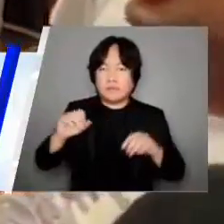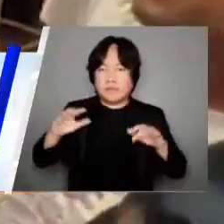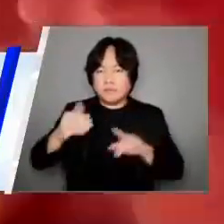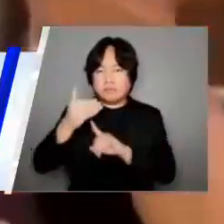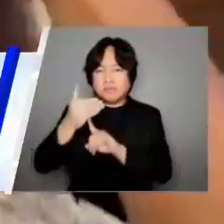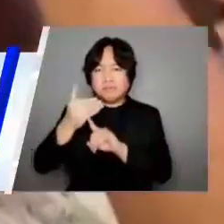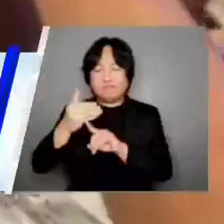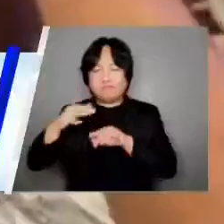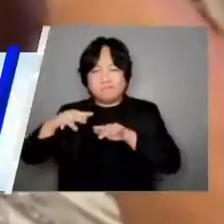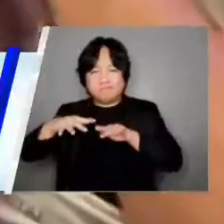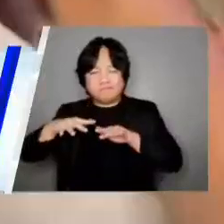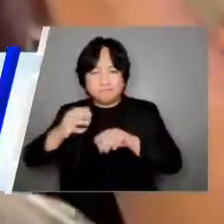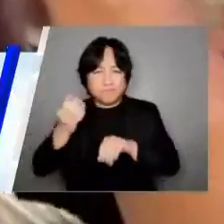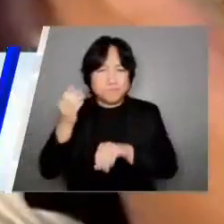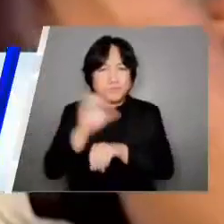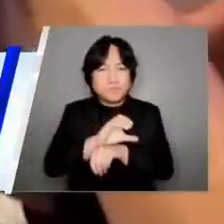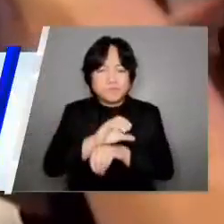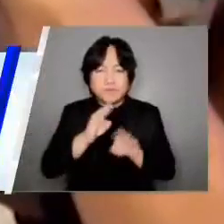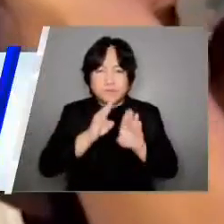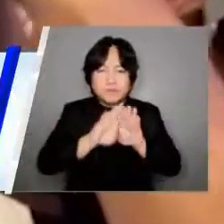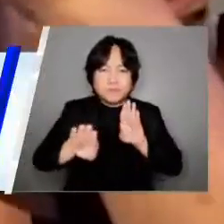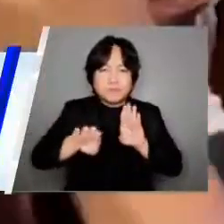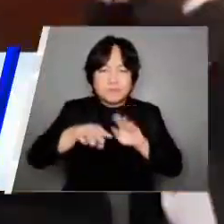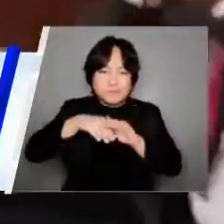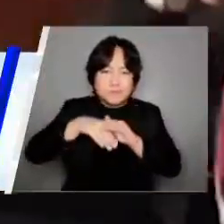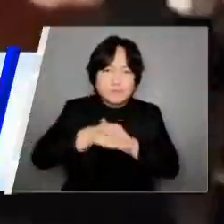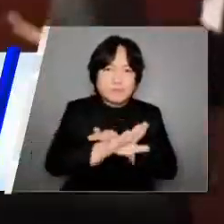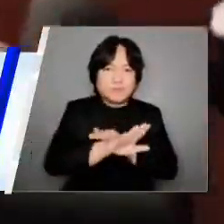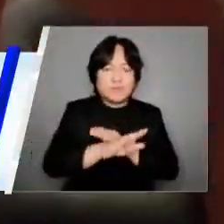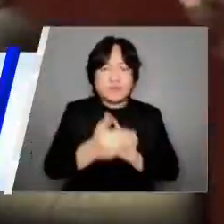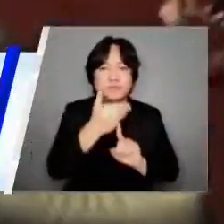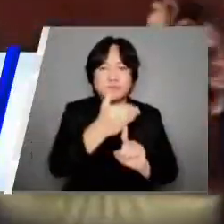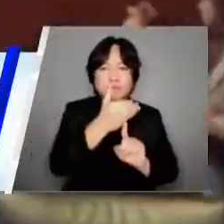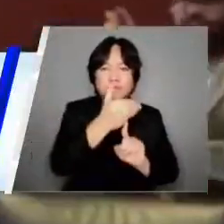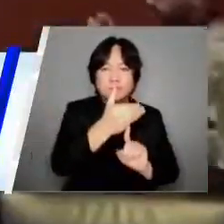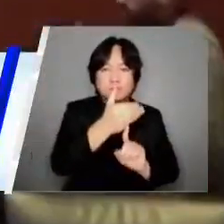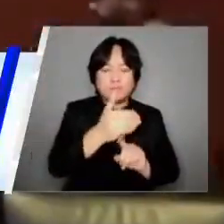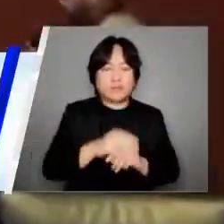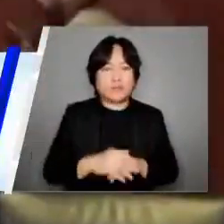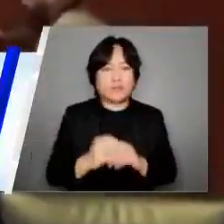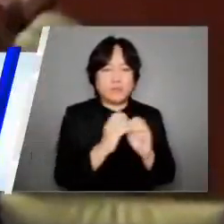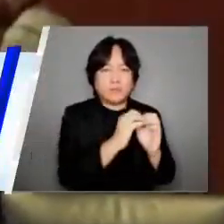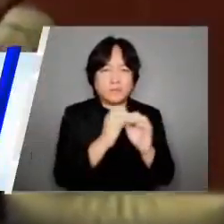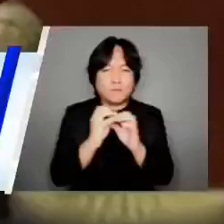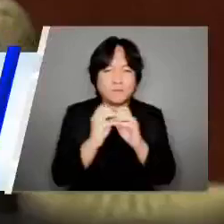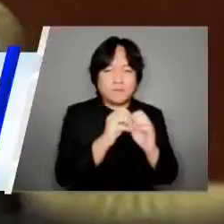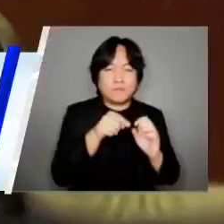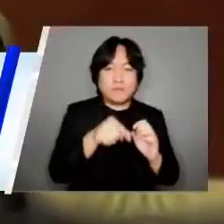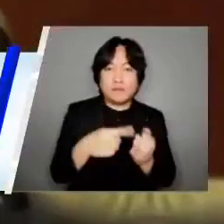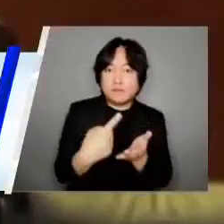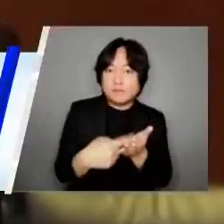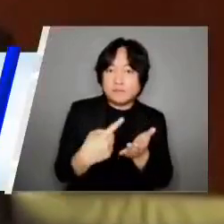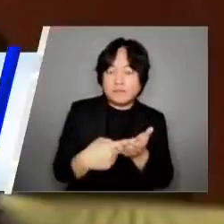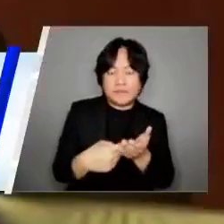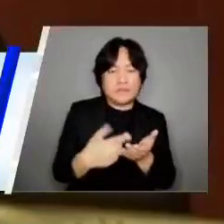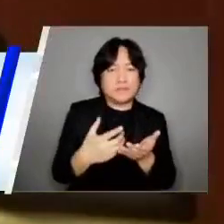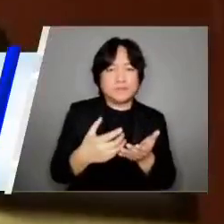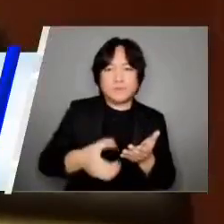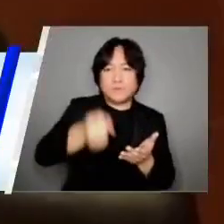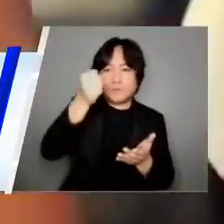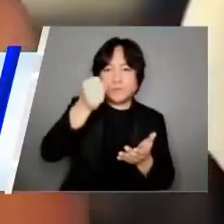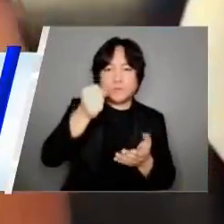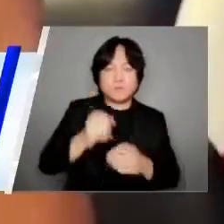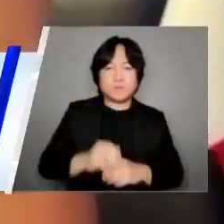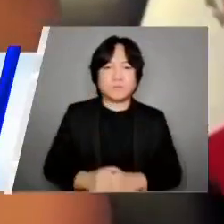para tutulan ng reforma sa kanilang konstitusyon. At dahil sa gulo, itinigil ang debate. Panukala ng outgoing president